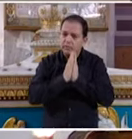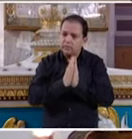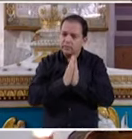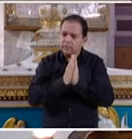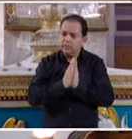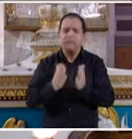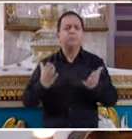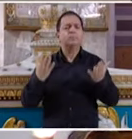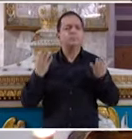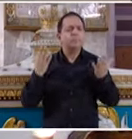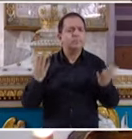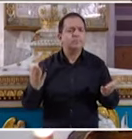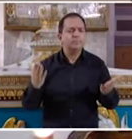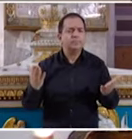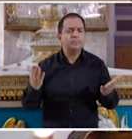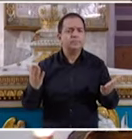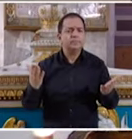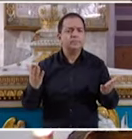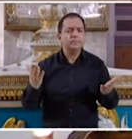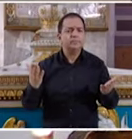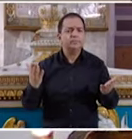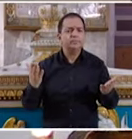Περισσότερος δε παρακαλώ τούτο